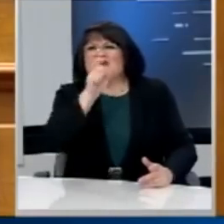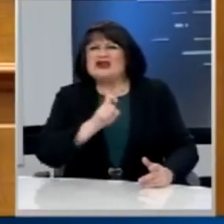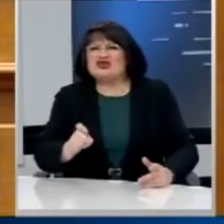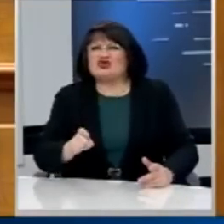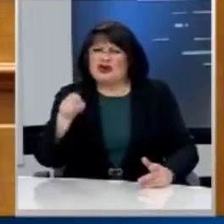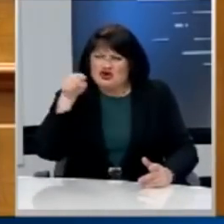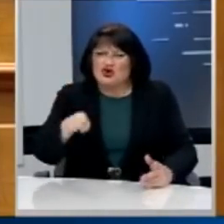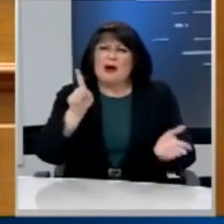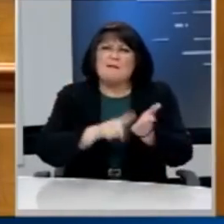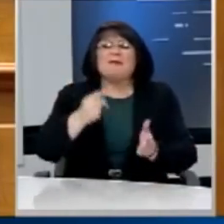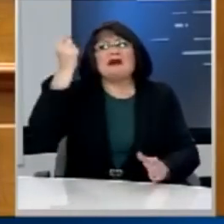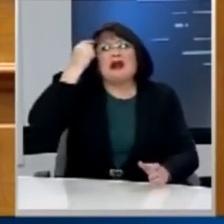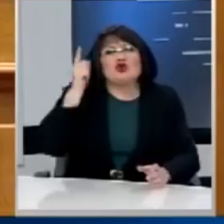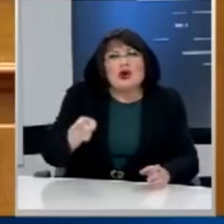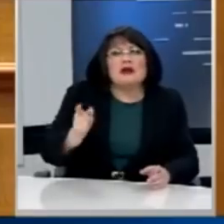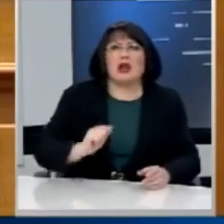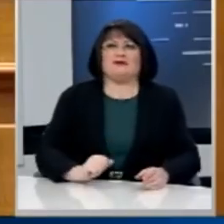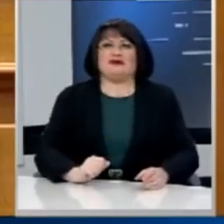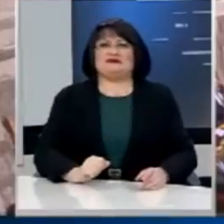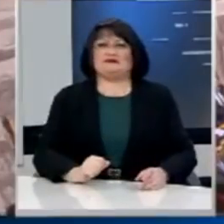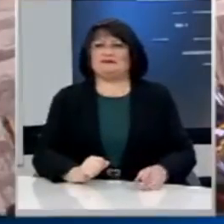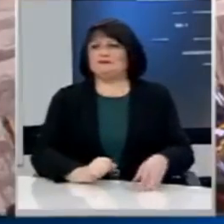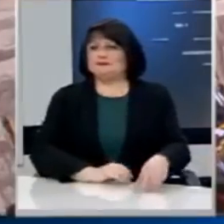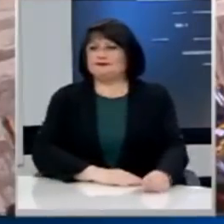Καιρός λοιπόν να το αντιληφθείτε.